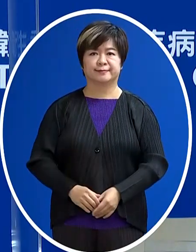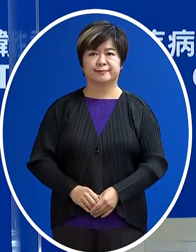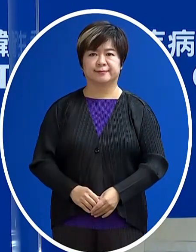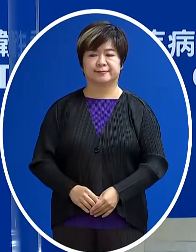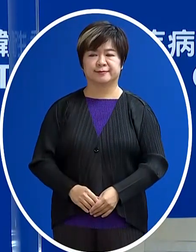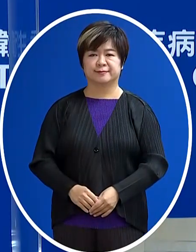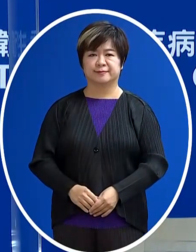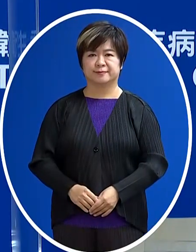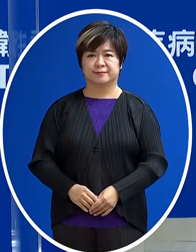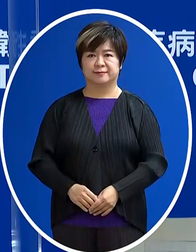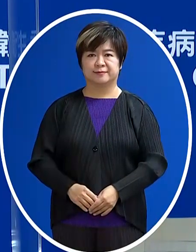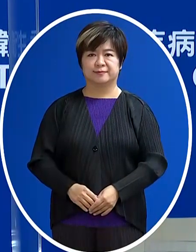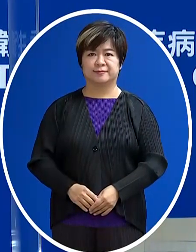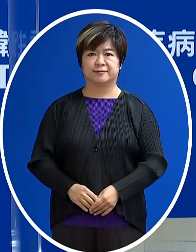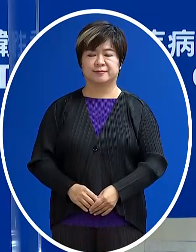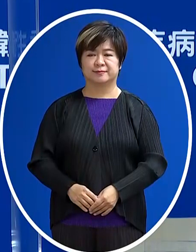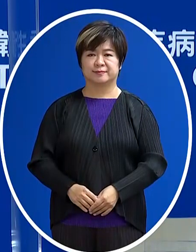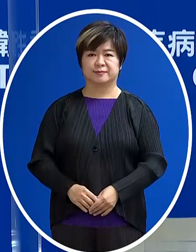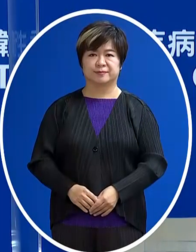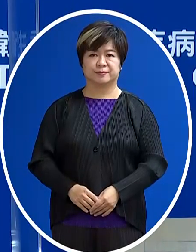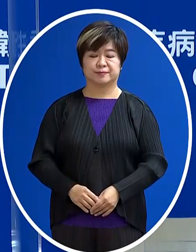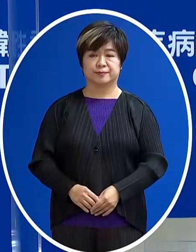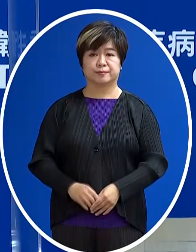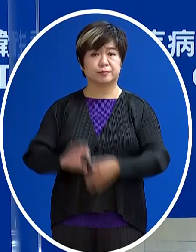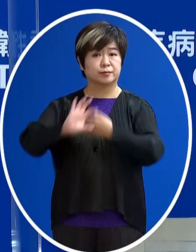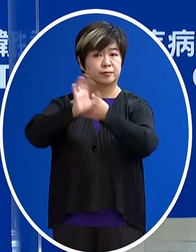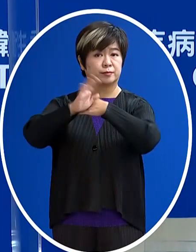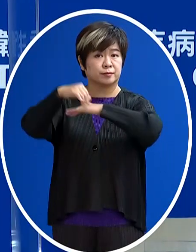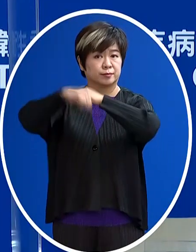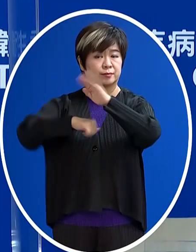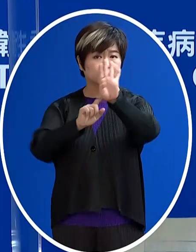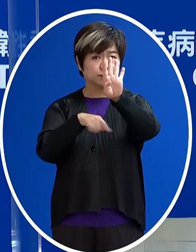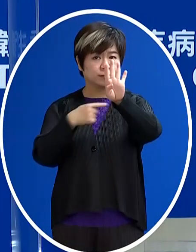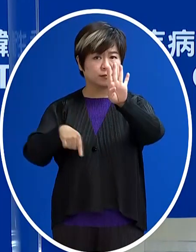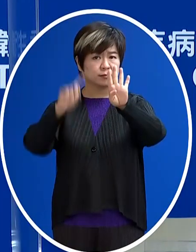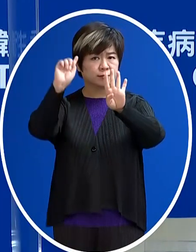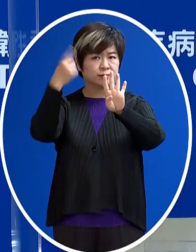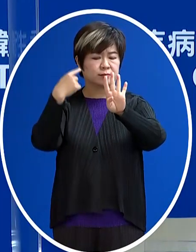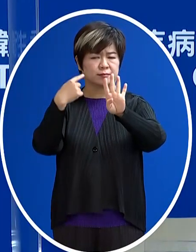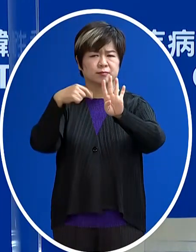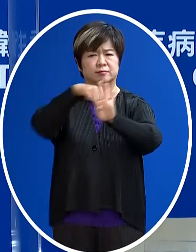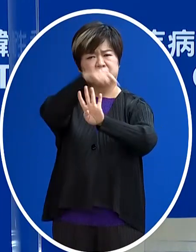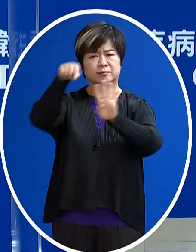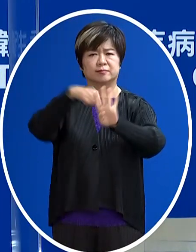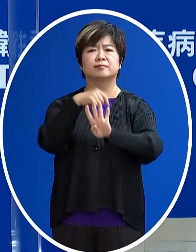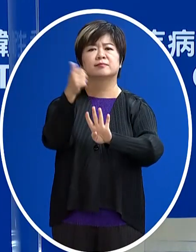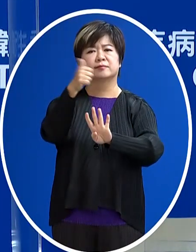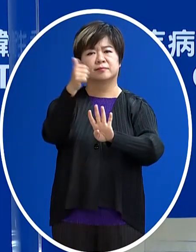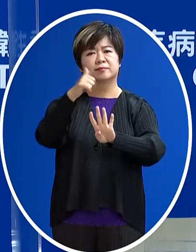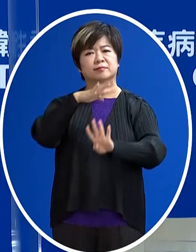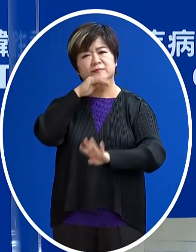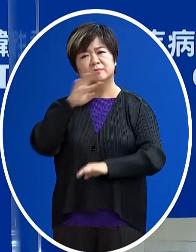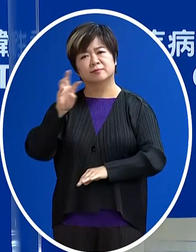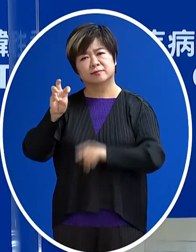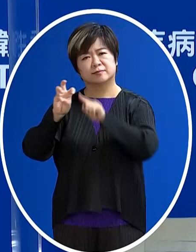诊的一个死亡病例哦。那我们这四例的境外移入的个案是都是男性，那年龄